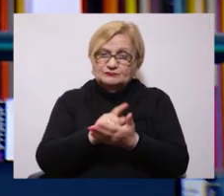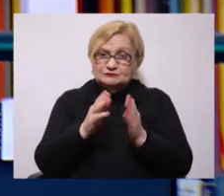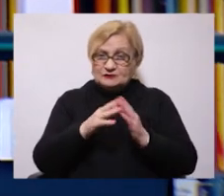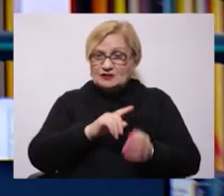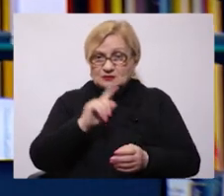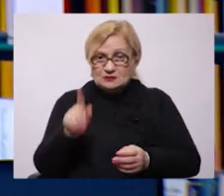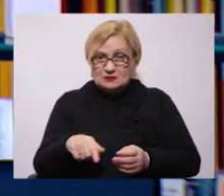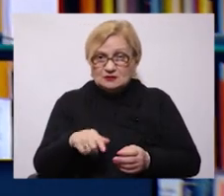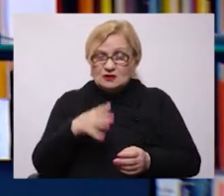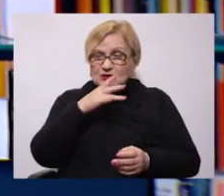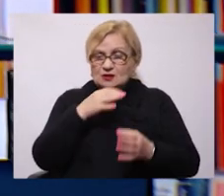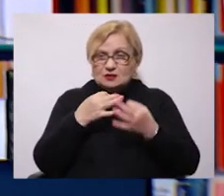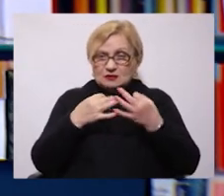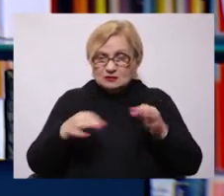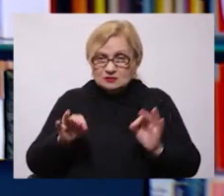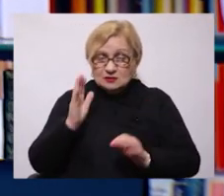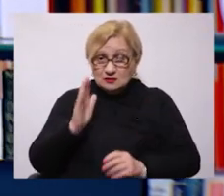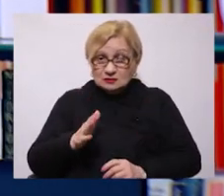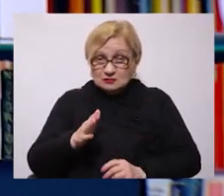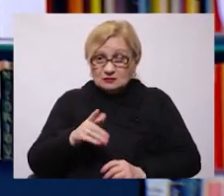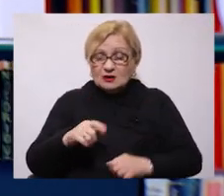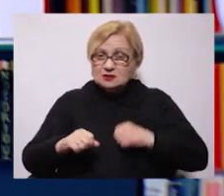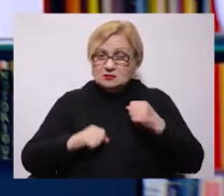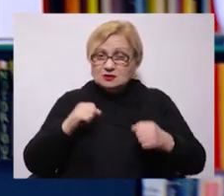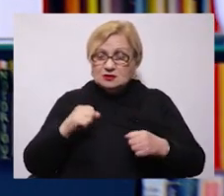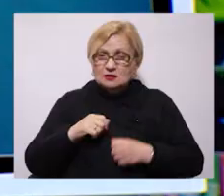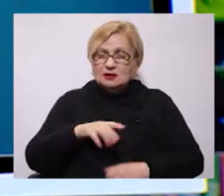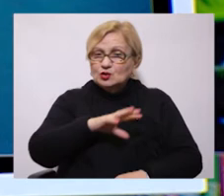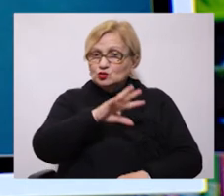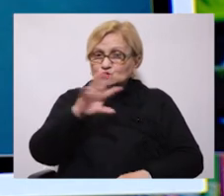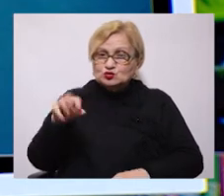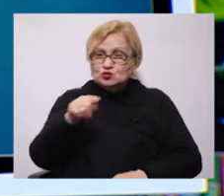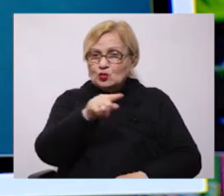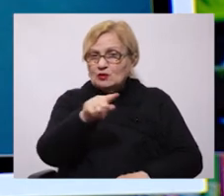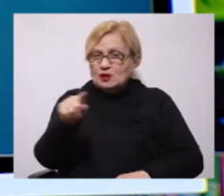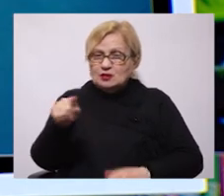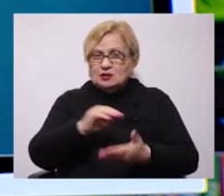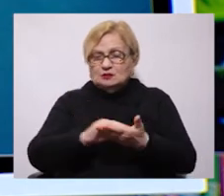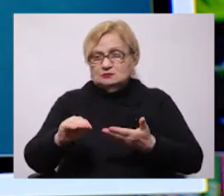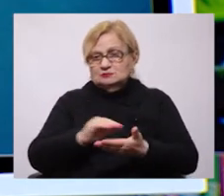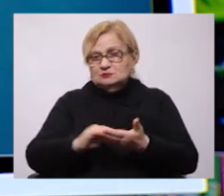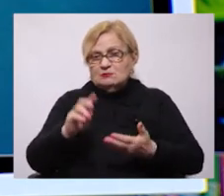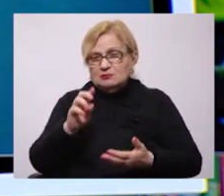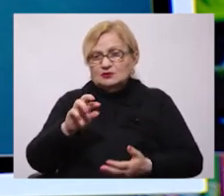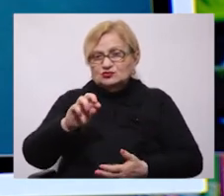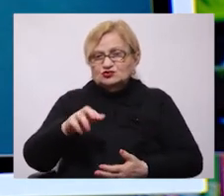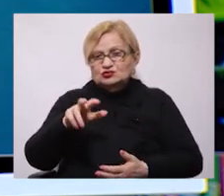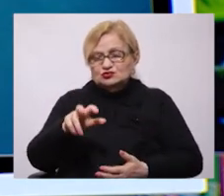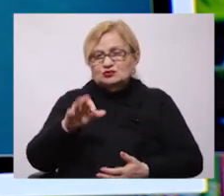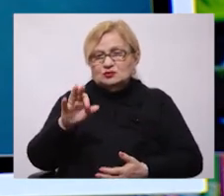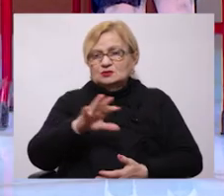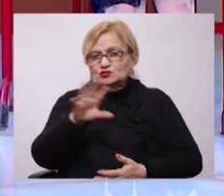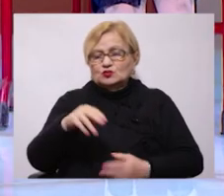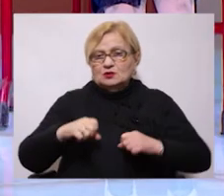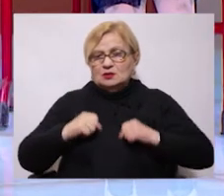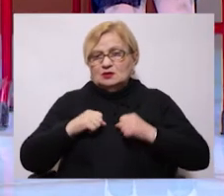რომ მიხვალთ და თავისუფალ დროს გამონახავთ, ეცადეთ რომ ეს ასოები სახლში გამოწეროთ კარგით.